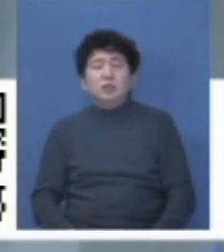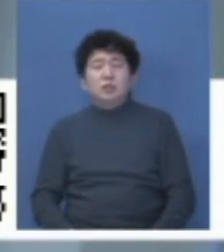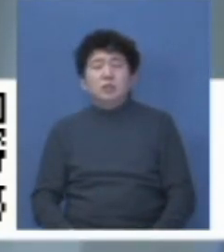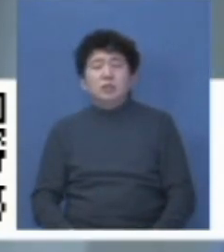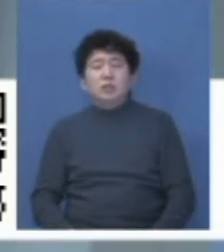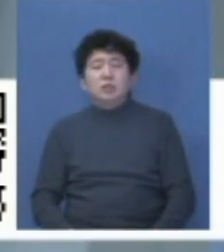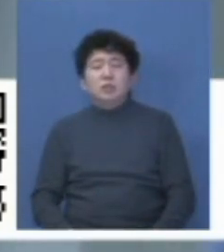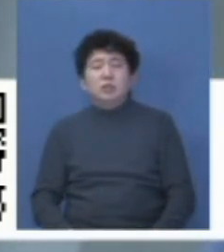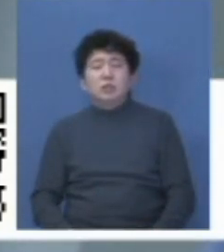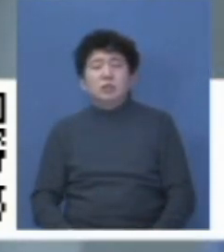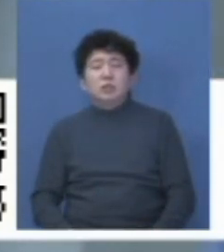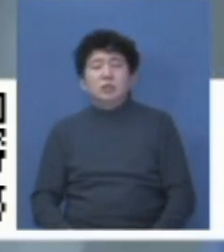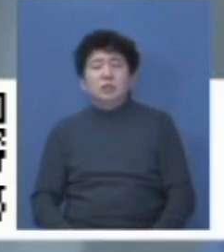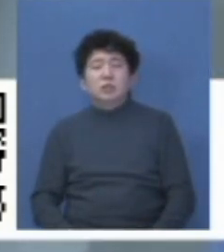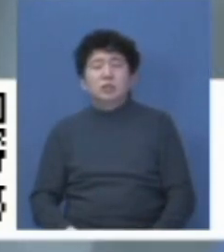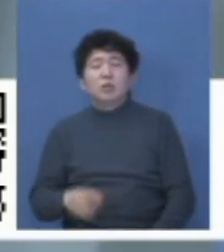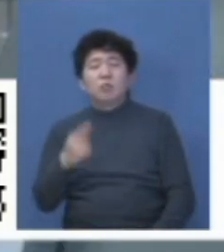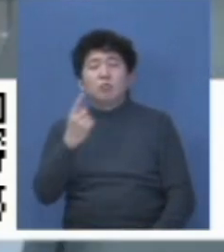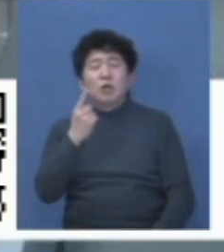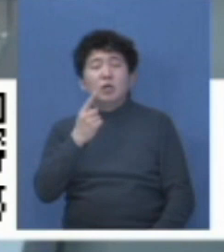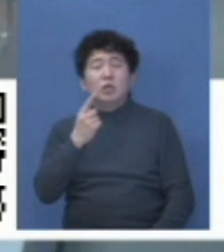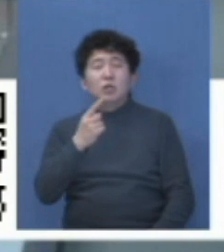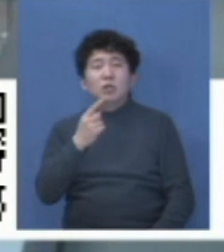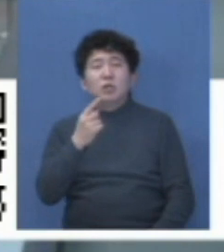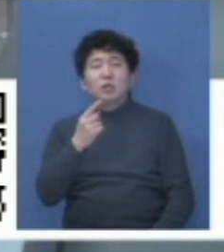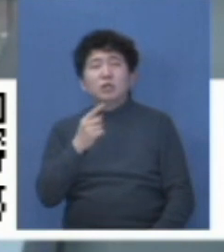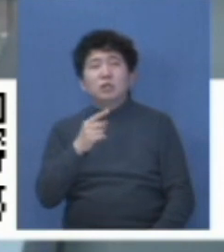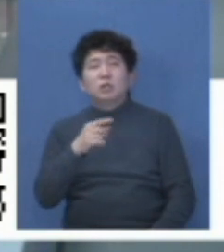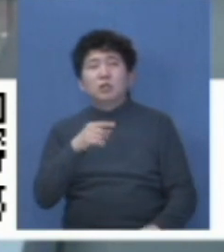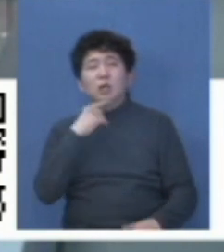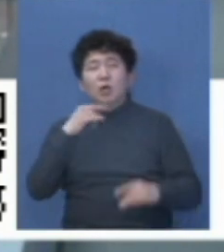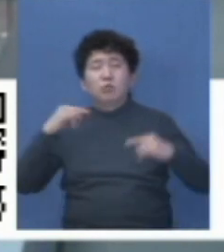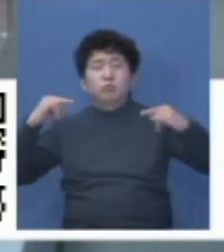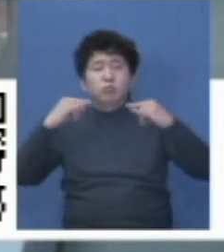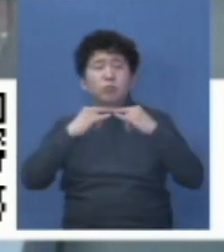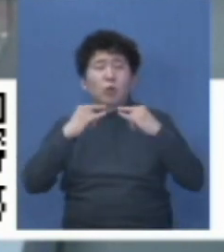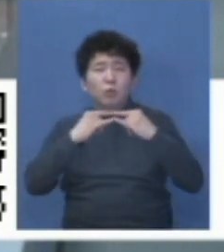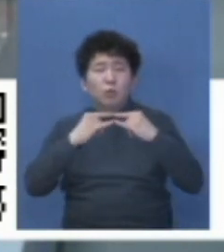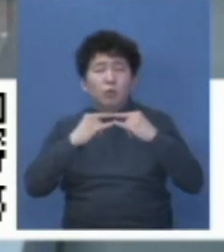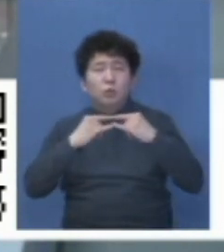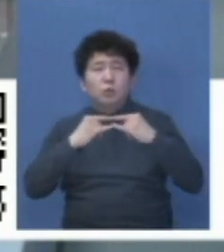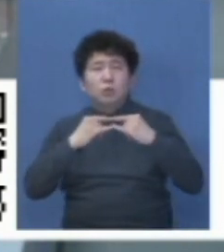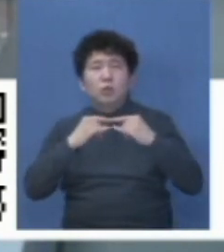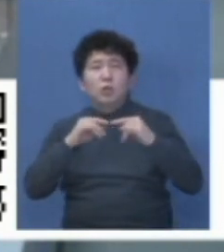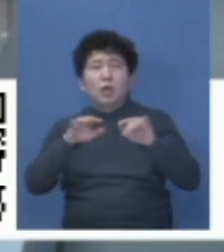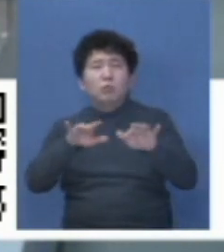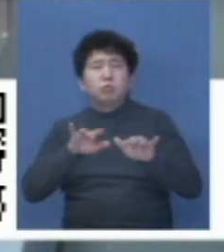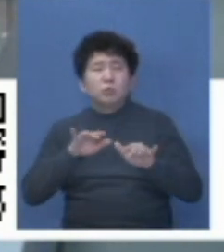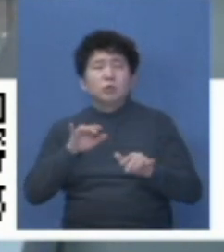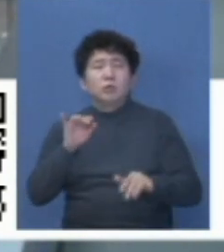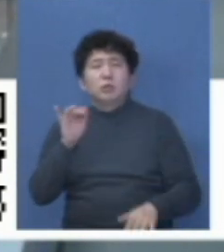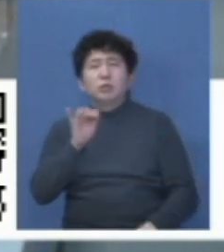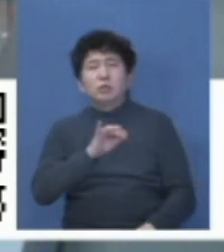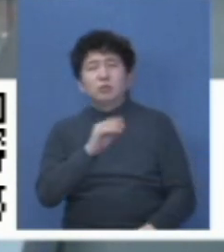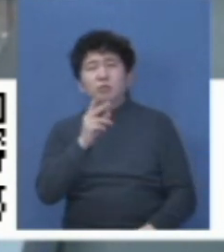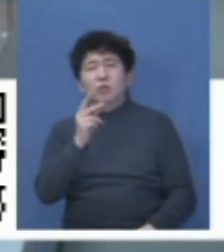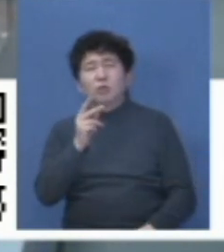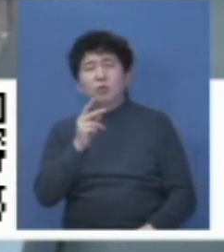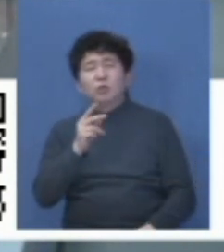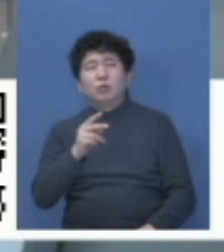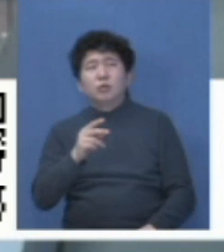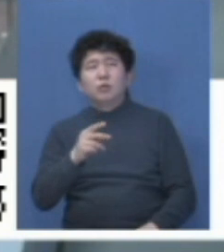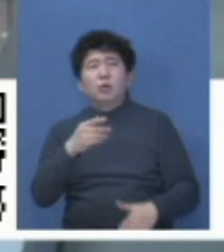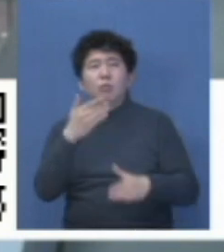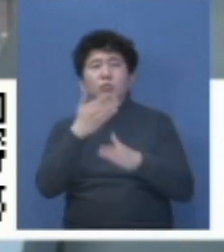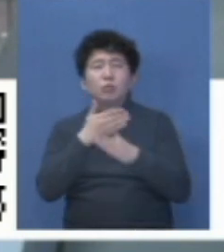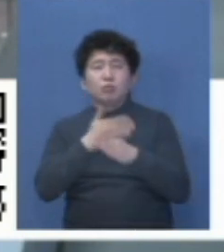платформы. Первая платформа – это смарт-стол. Вторая платформа – это платформа ADAS. Это усовершенствованная система помощи водителю, это вождение